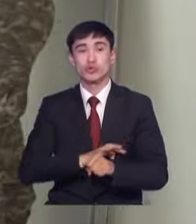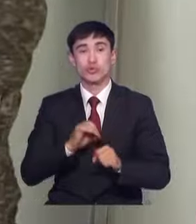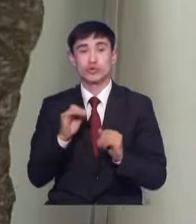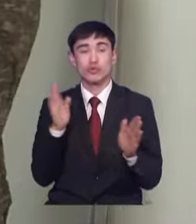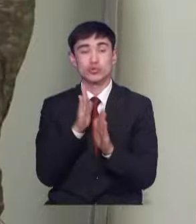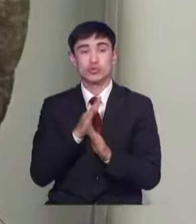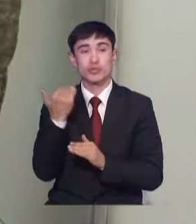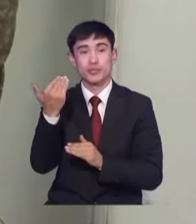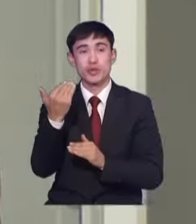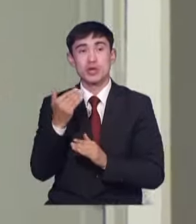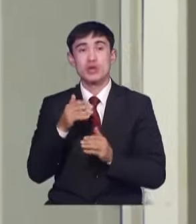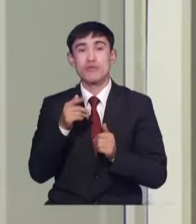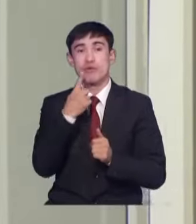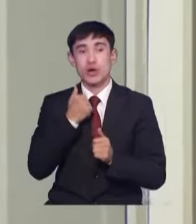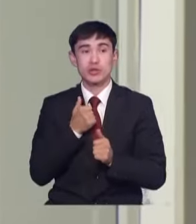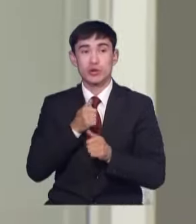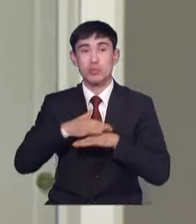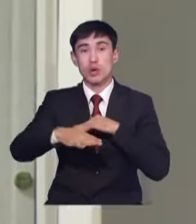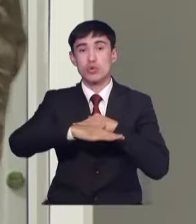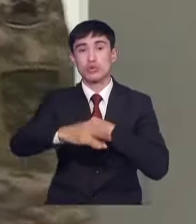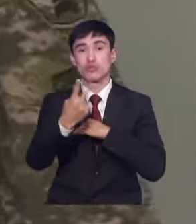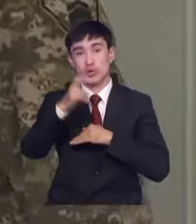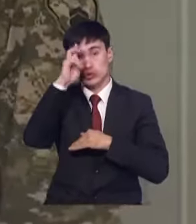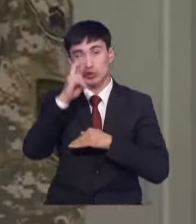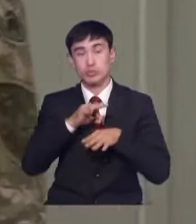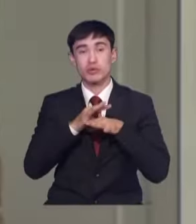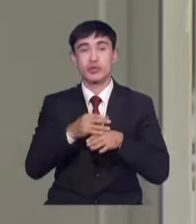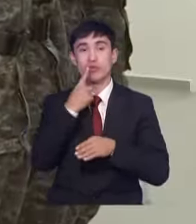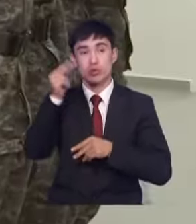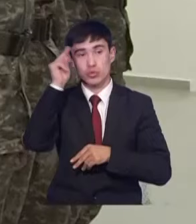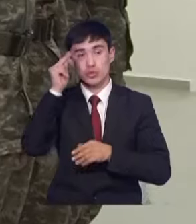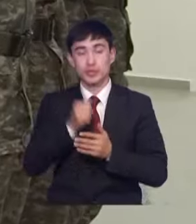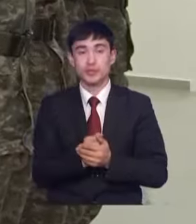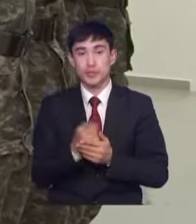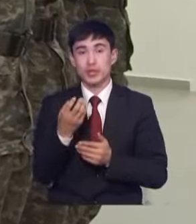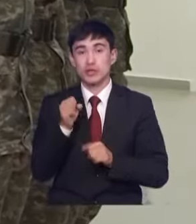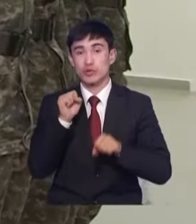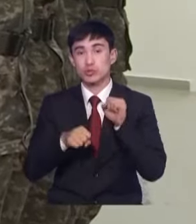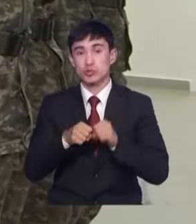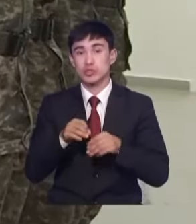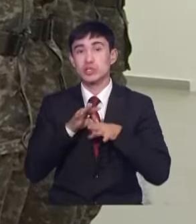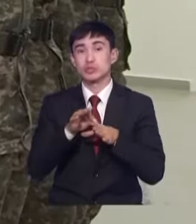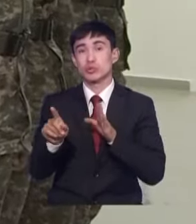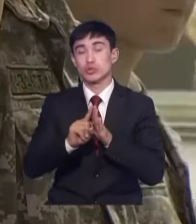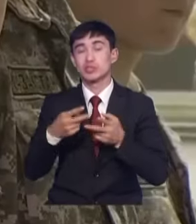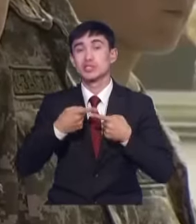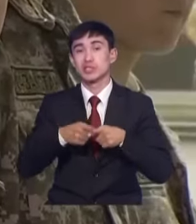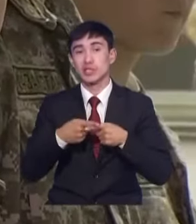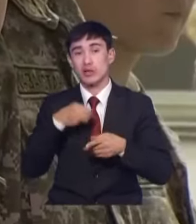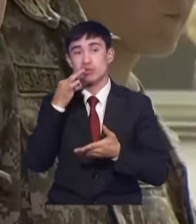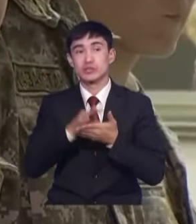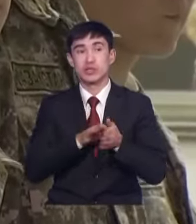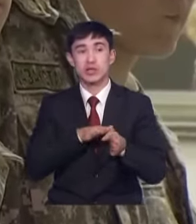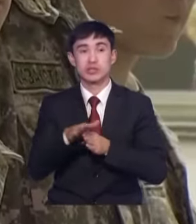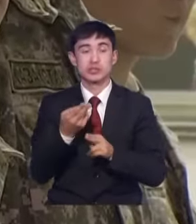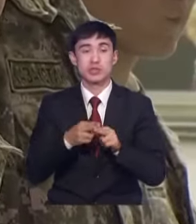воздушного пространства и военных полигонов двух государств в ходе проведения военных учений а также возможность транспортировки техники ответственность